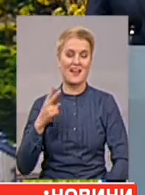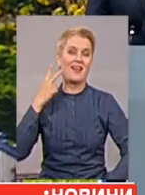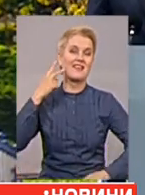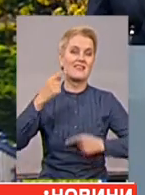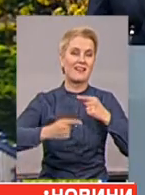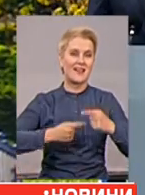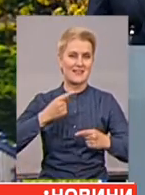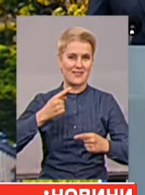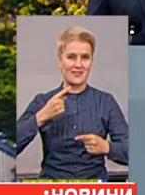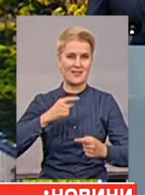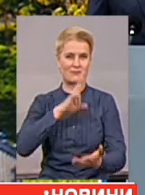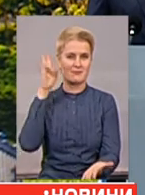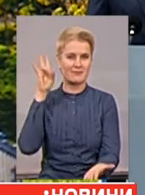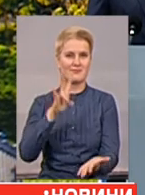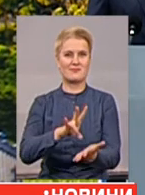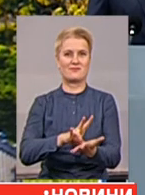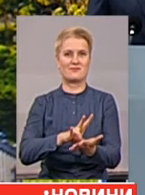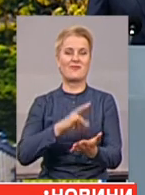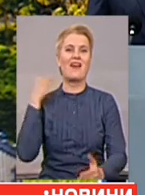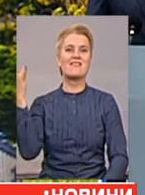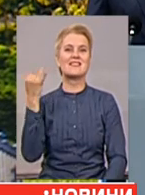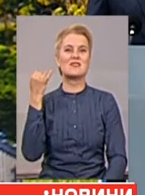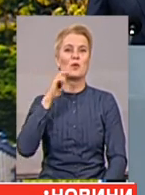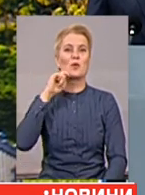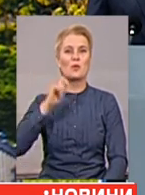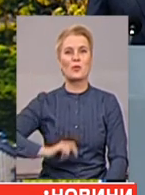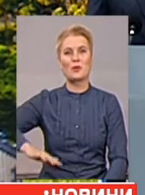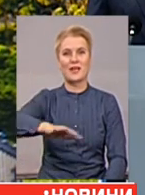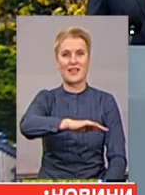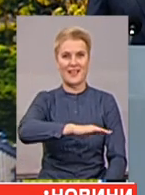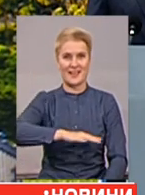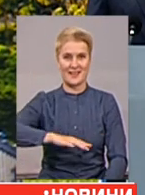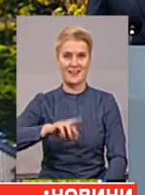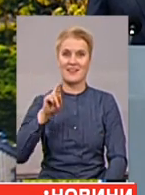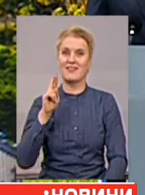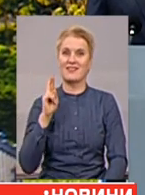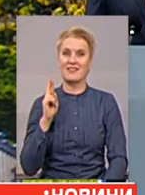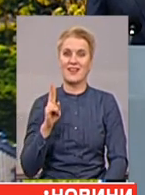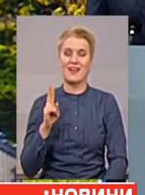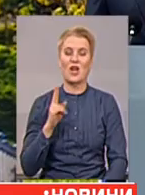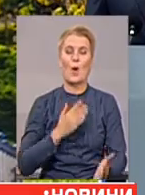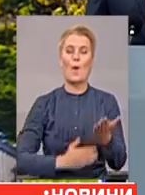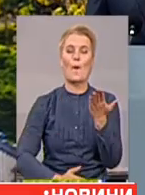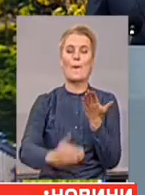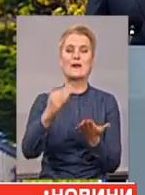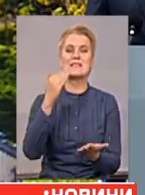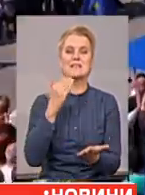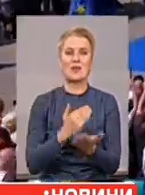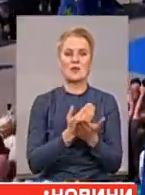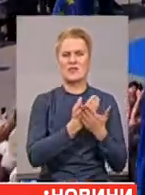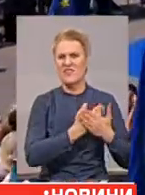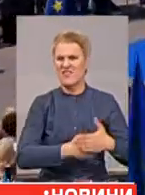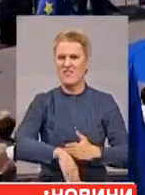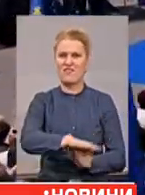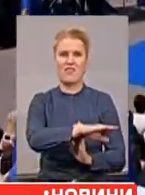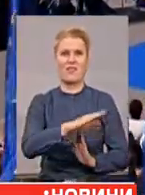назавжди закарбується в історії України як остаточний вихід